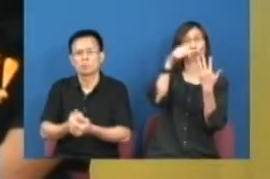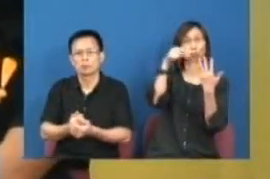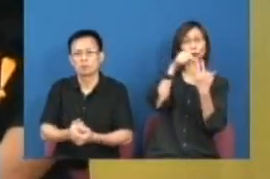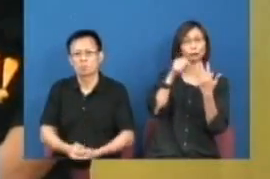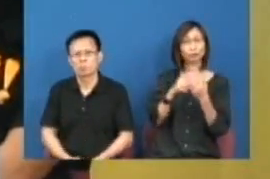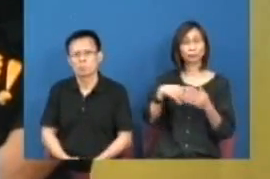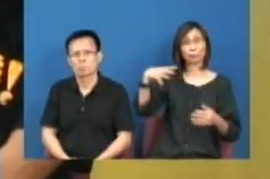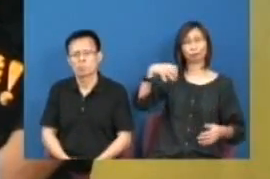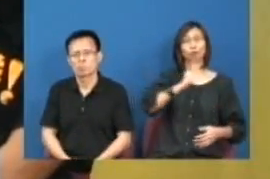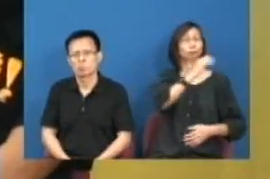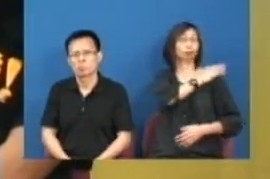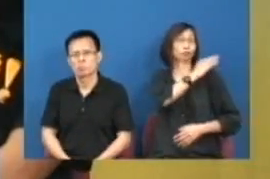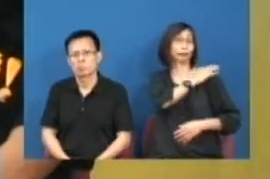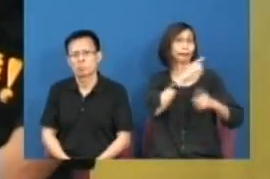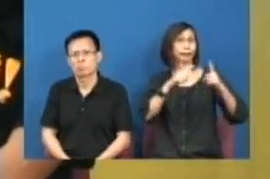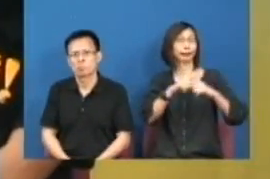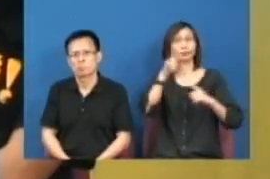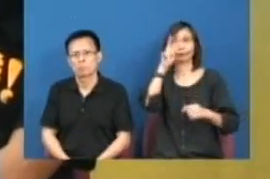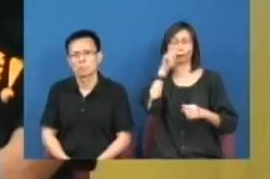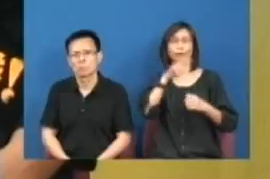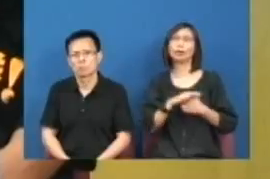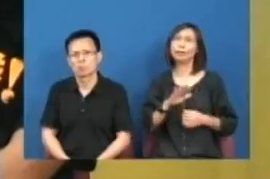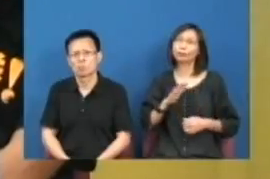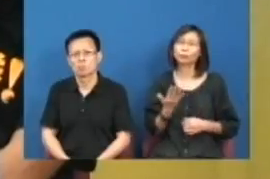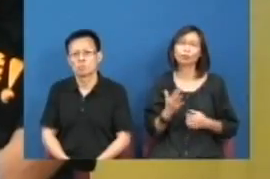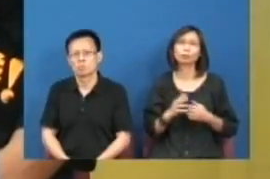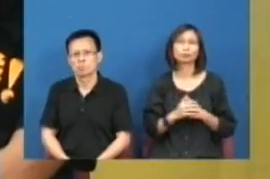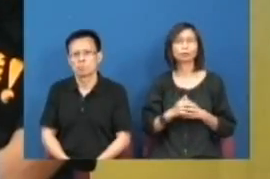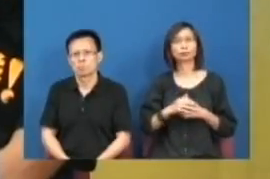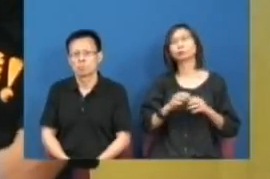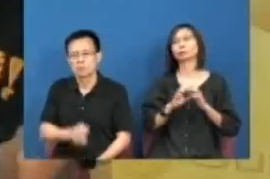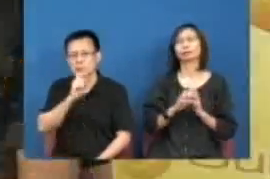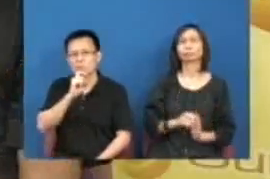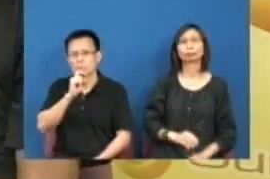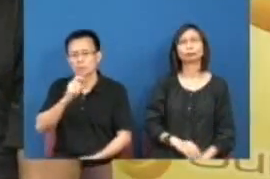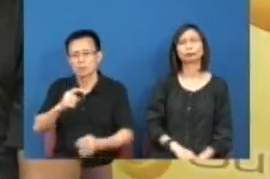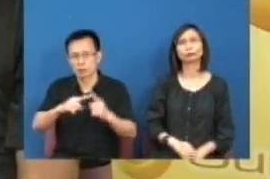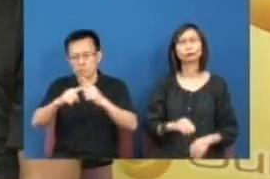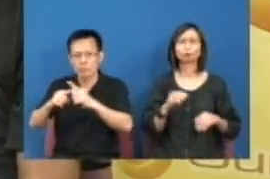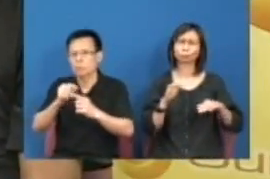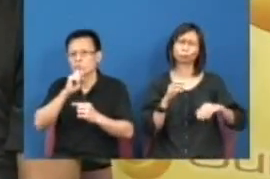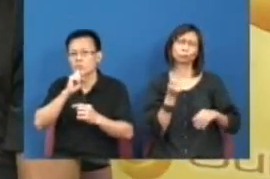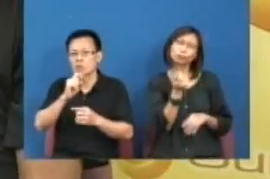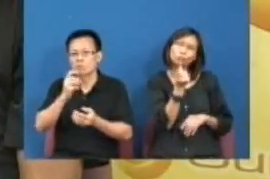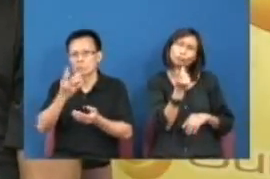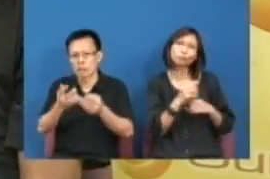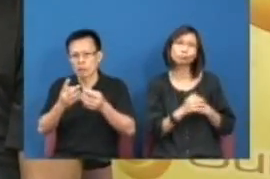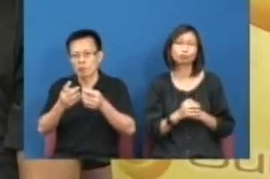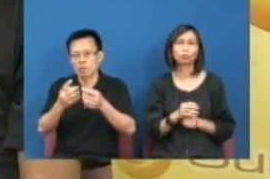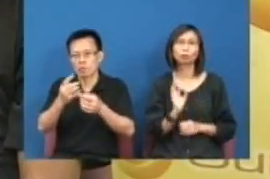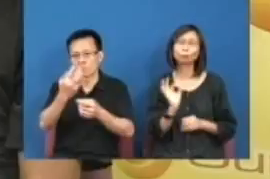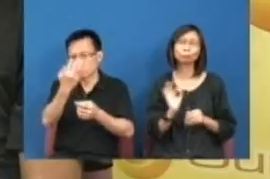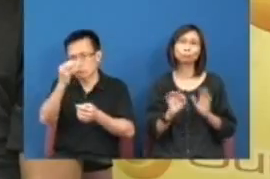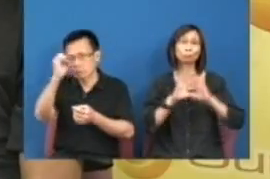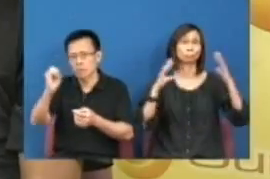因為好多 committee 其實都唔係泛民主派嘅一啲人入咗去做， 有都泛民主派都有咁 部分，少部分咯，係咯， 按比例啦，係咪？